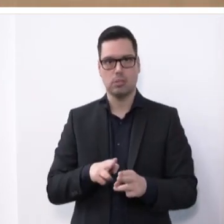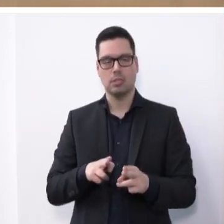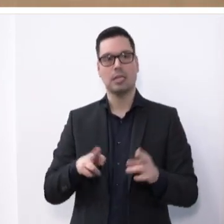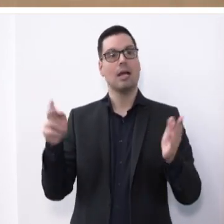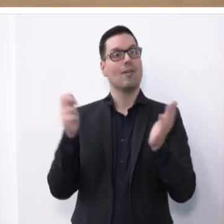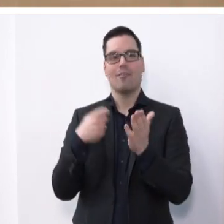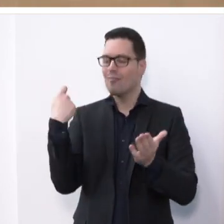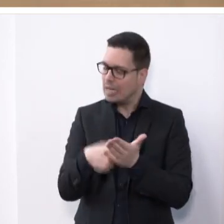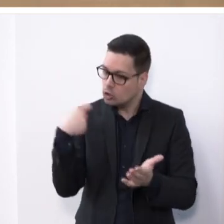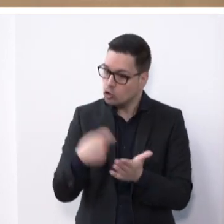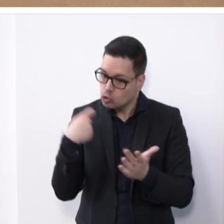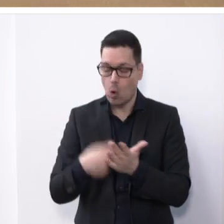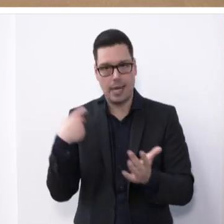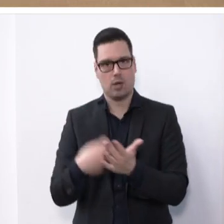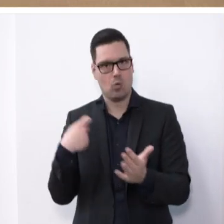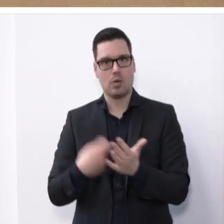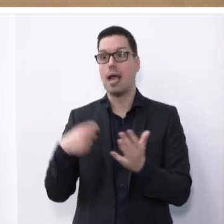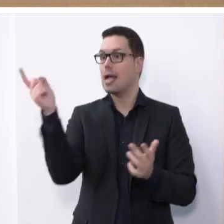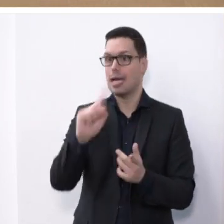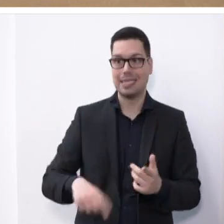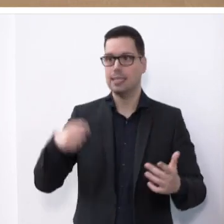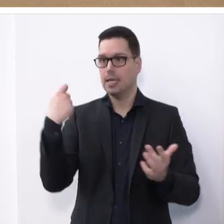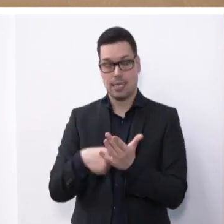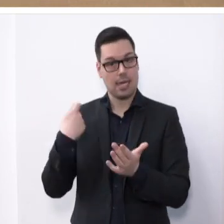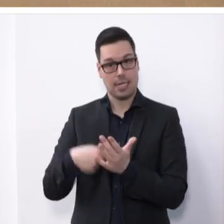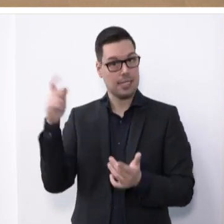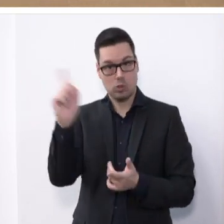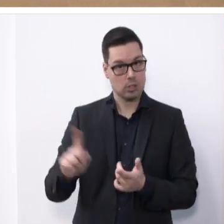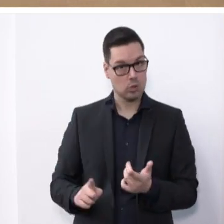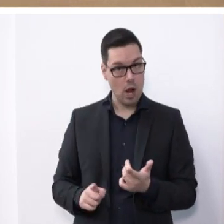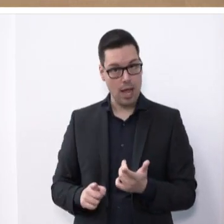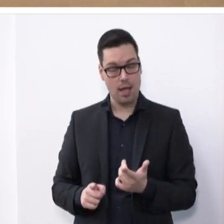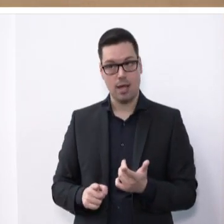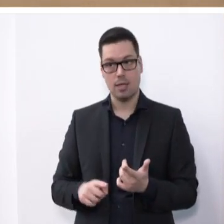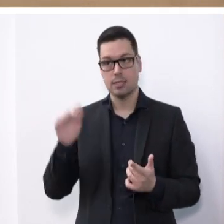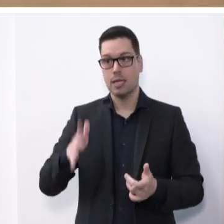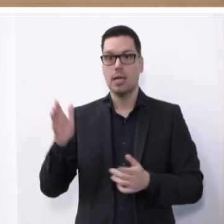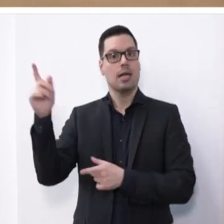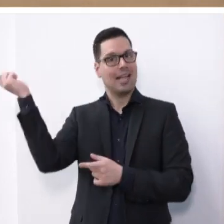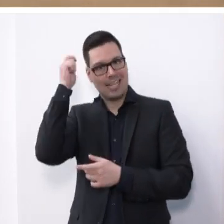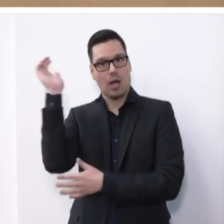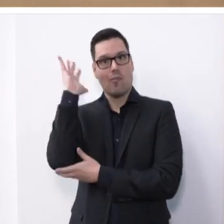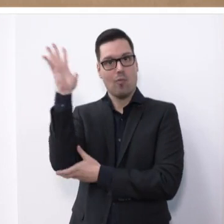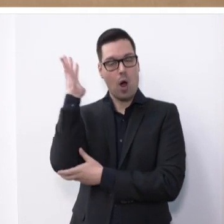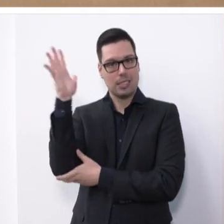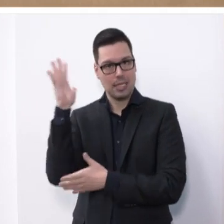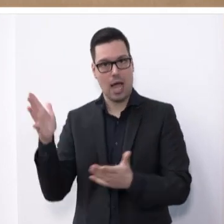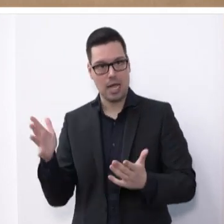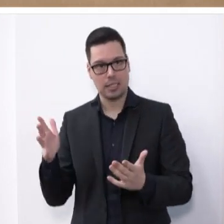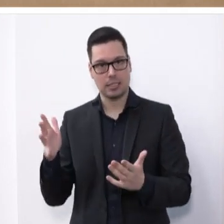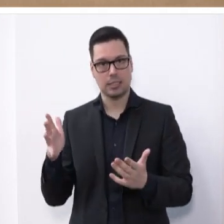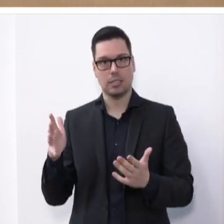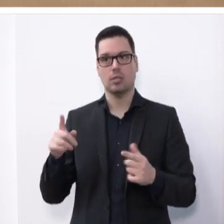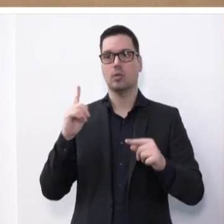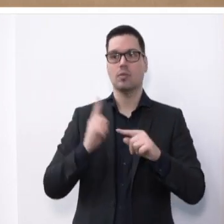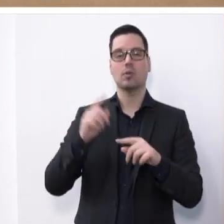Energie kommen wird das macht Energie teuer ich erinnere sie an den Vortrag des Vorstandsvorsitzenden der